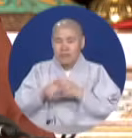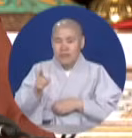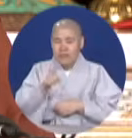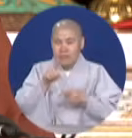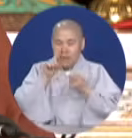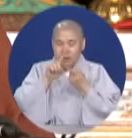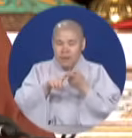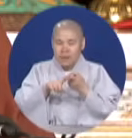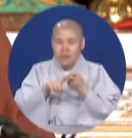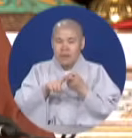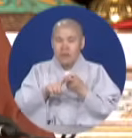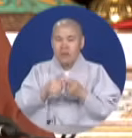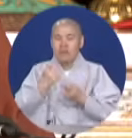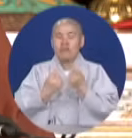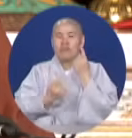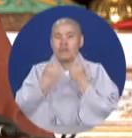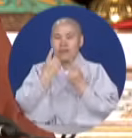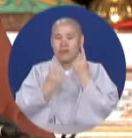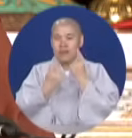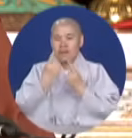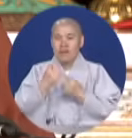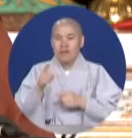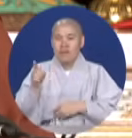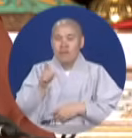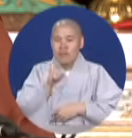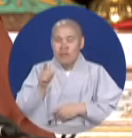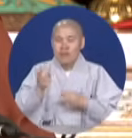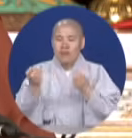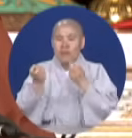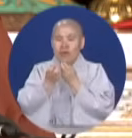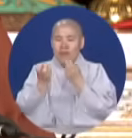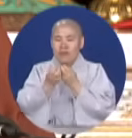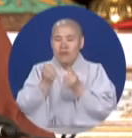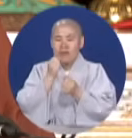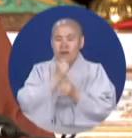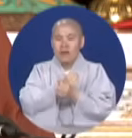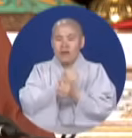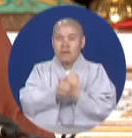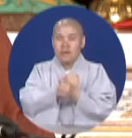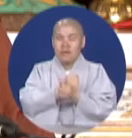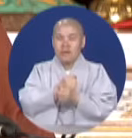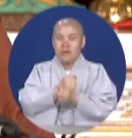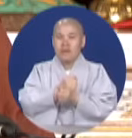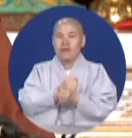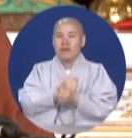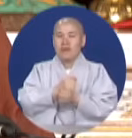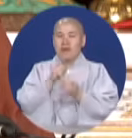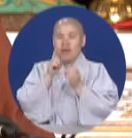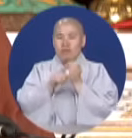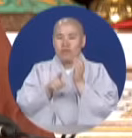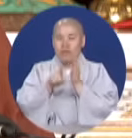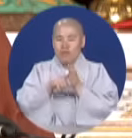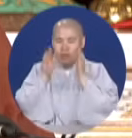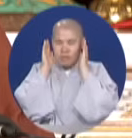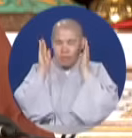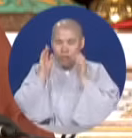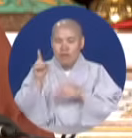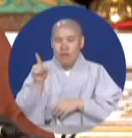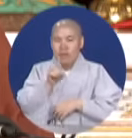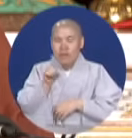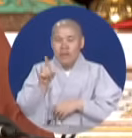무엇에 대하여보다 무엇을 어떻게 할 것인가, 불교 공부